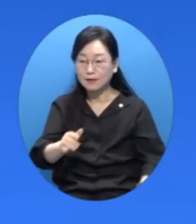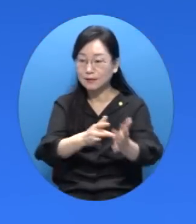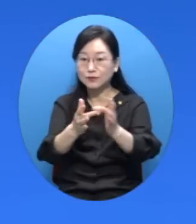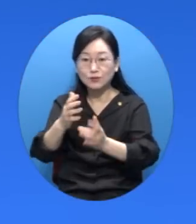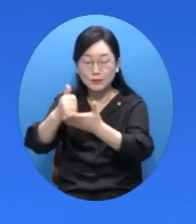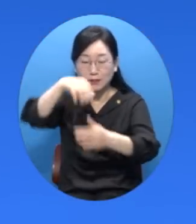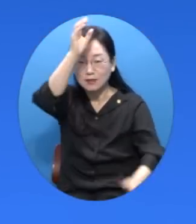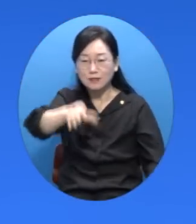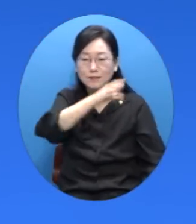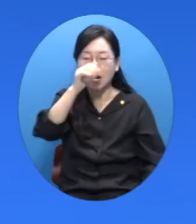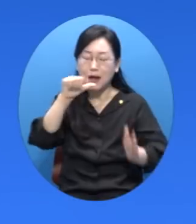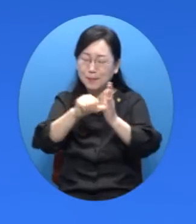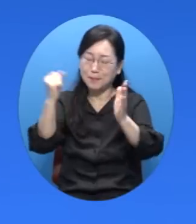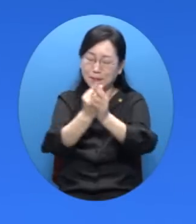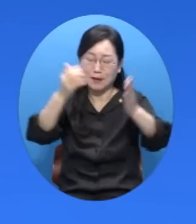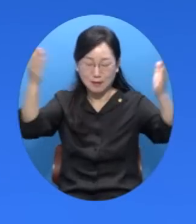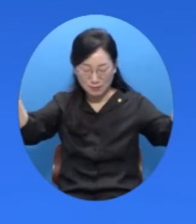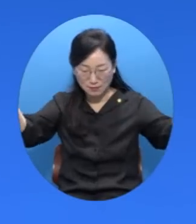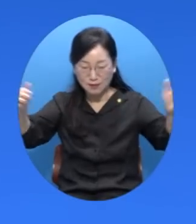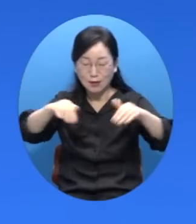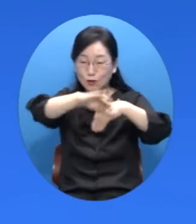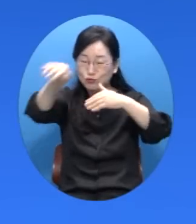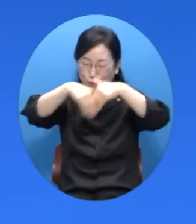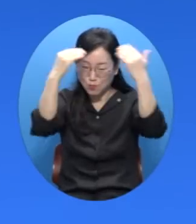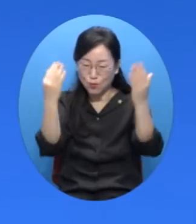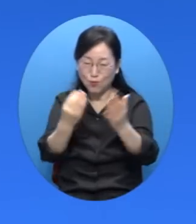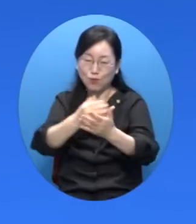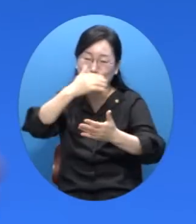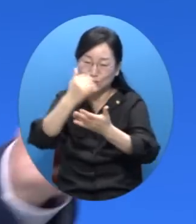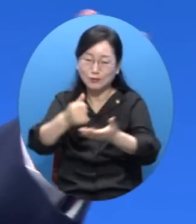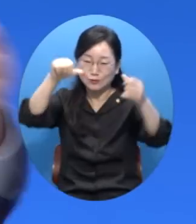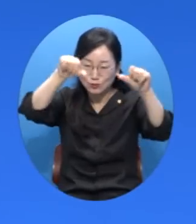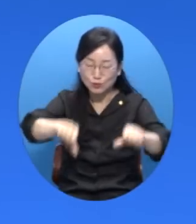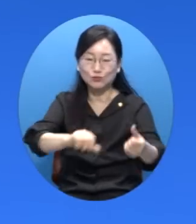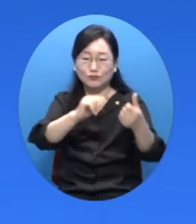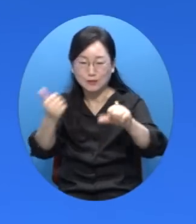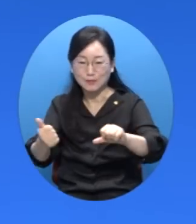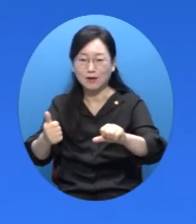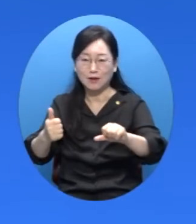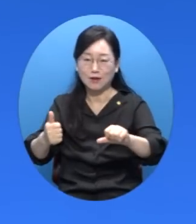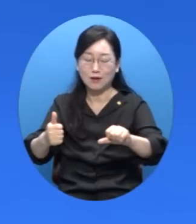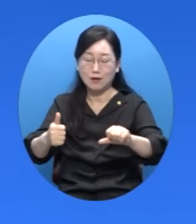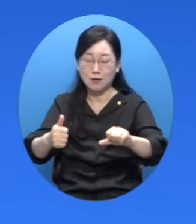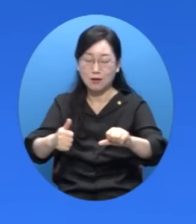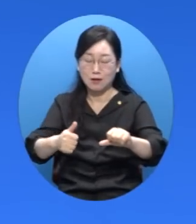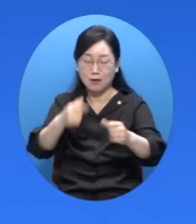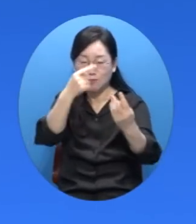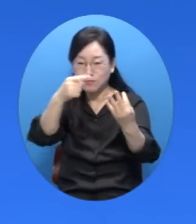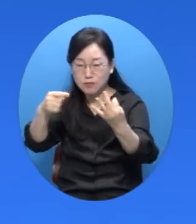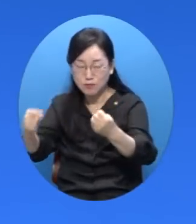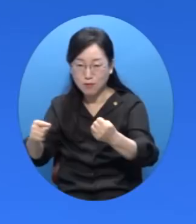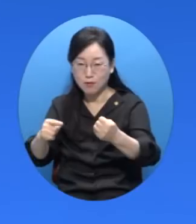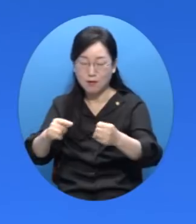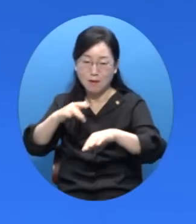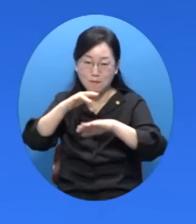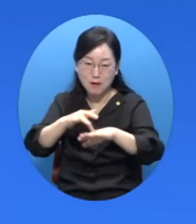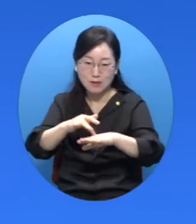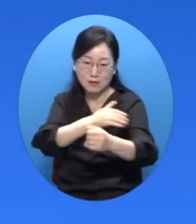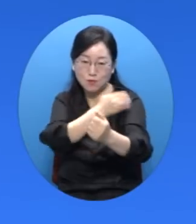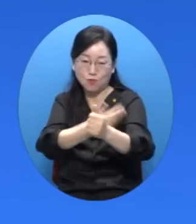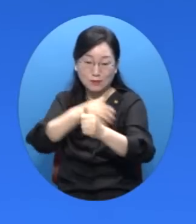예수님께서 십자가에 달리셔서 우리의 죄와 저주와 사망의 모든 그러한 흑암의 권세를